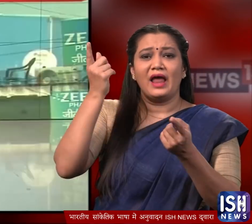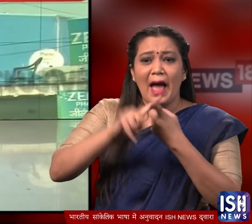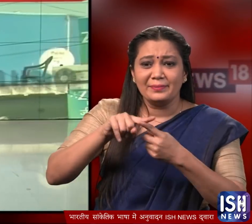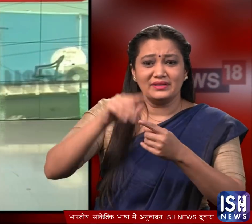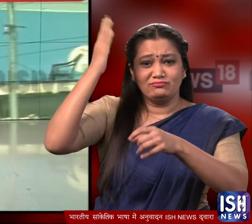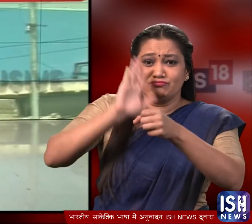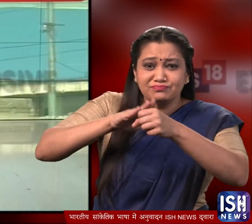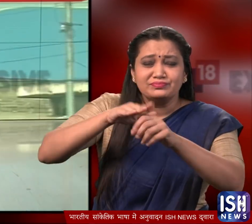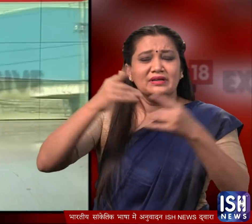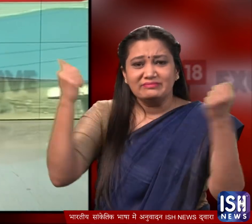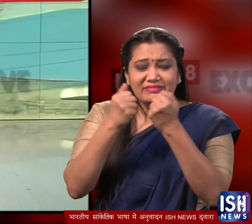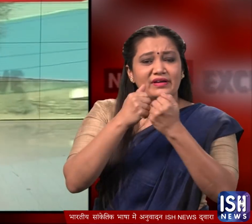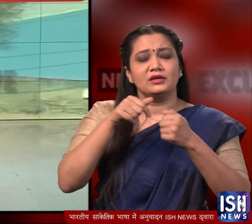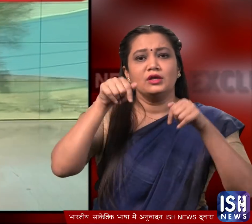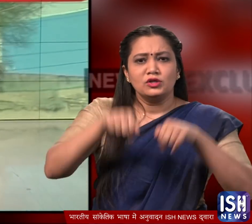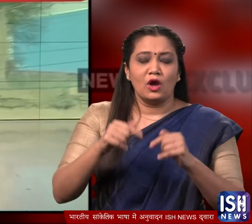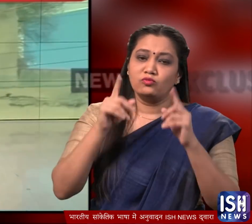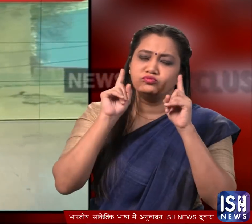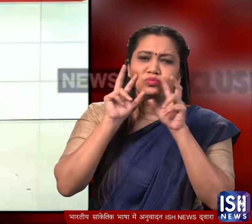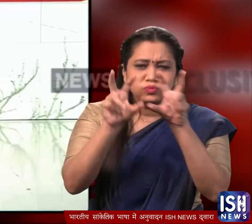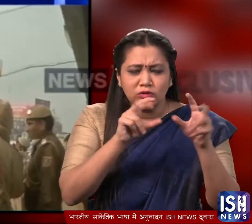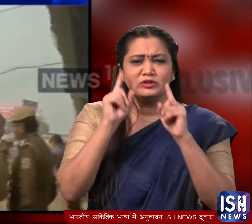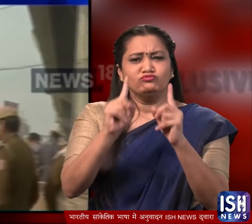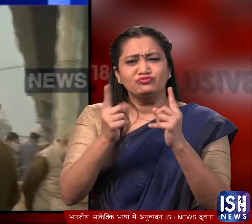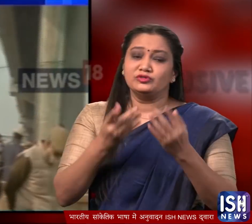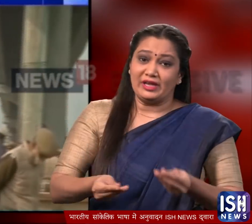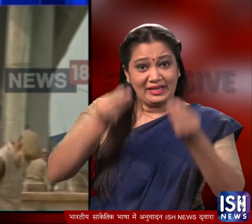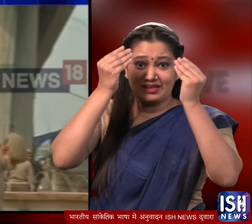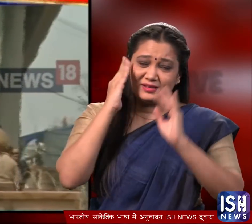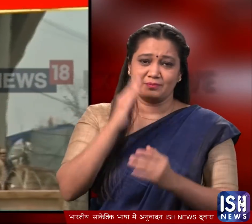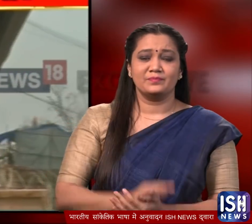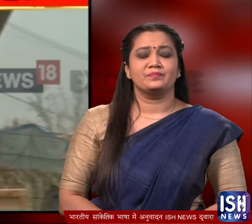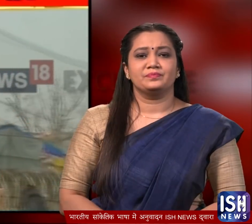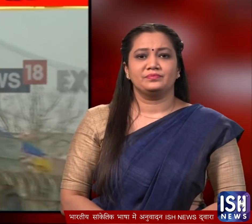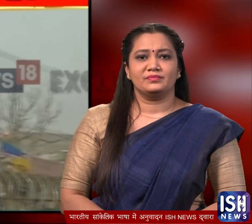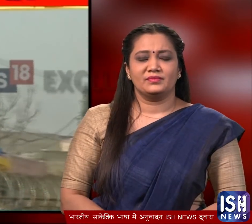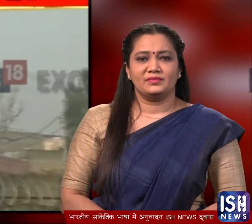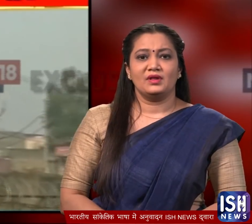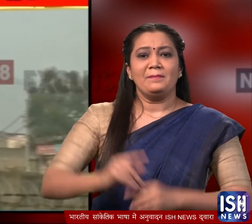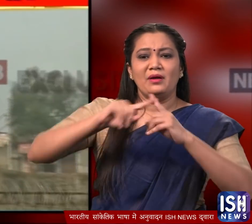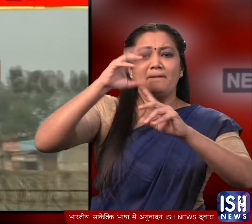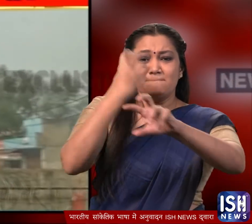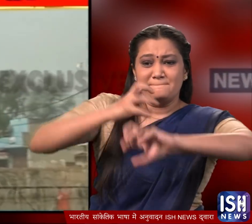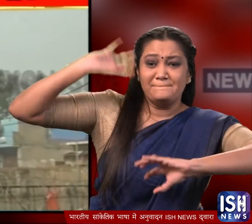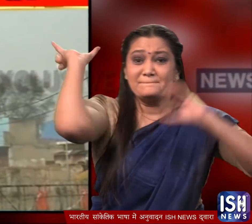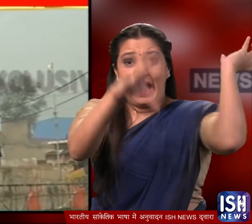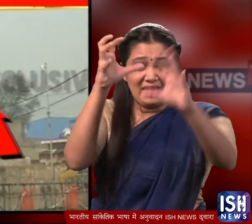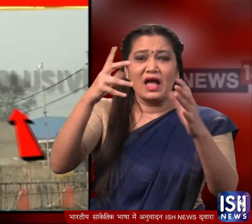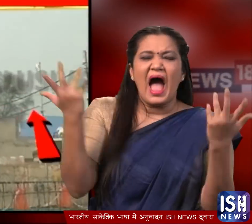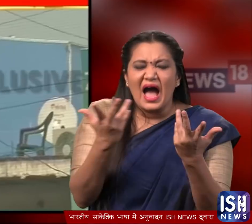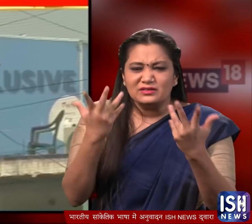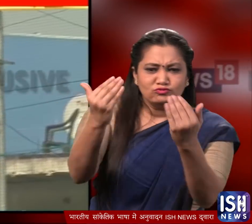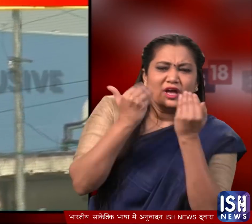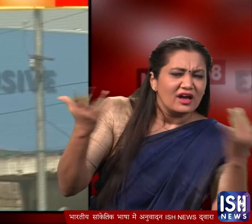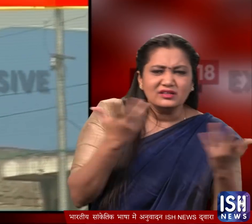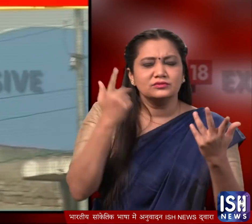सबक लेते हुए वहां सुरक्षा चाक चौबंद कर दी गई और हुड़दंगियों की तरफ से पत्थरबाजी की आशंका को देखते हुए उस